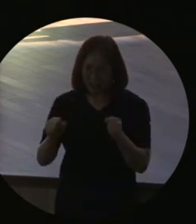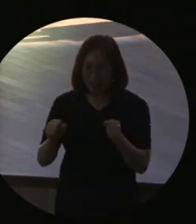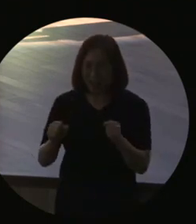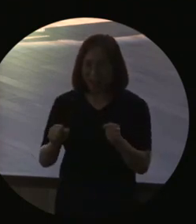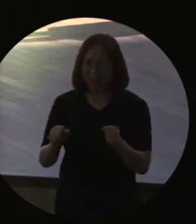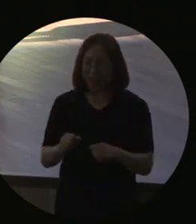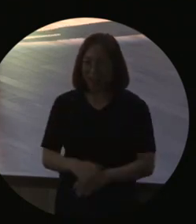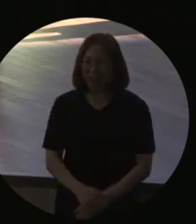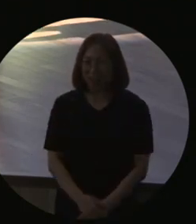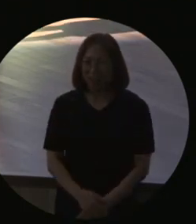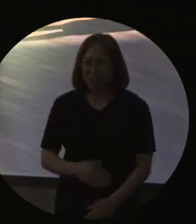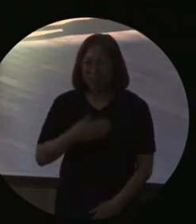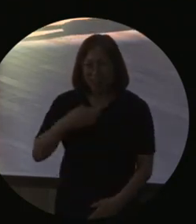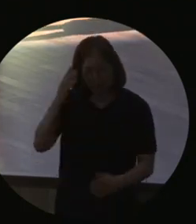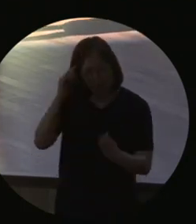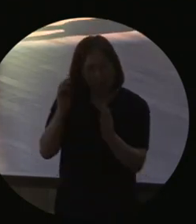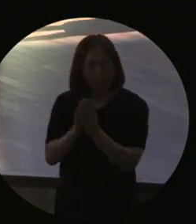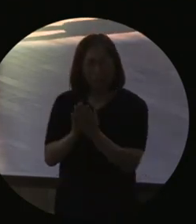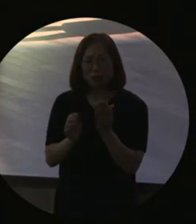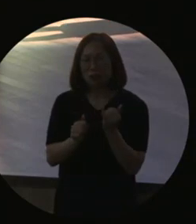알아서 할게요. 끊어요.